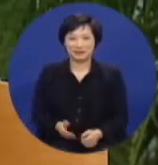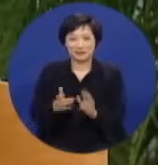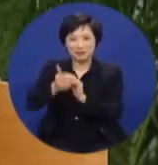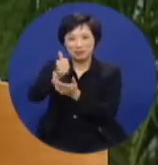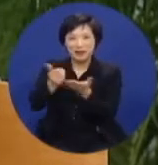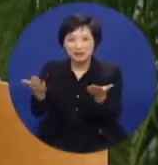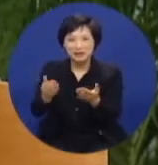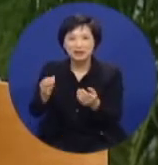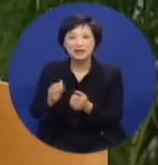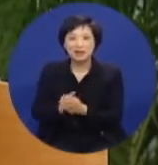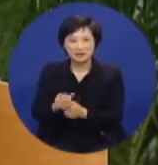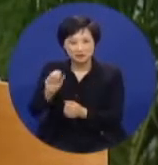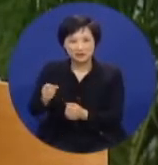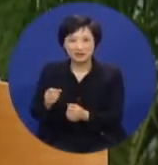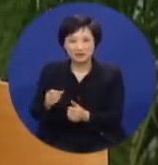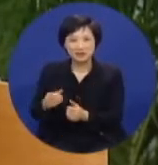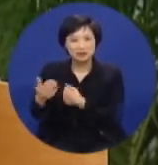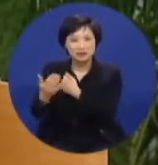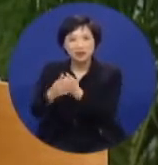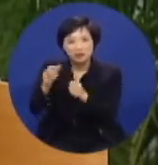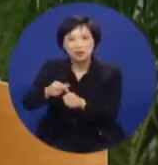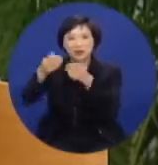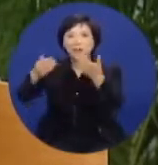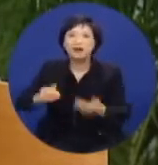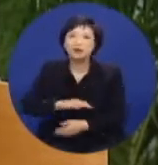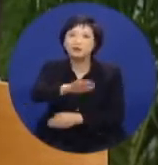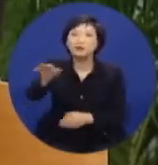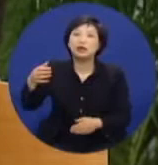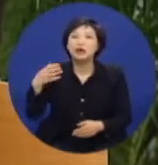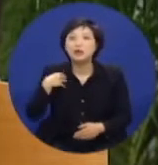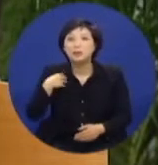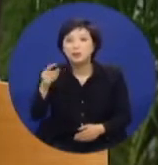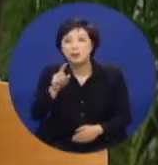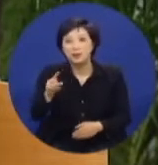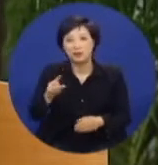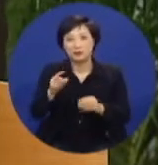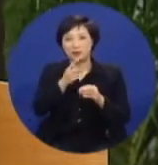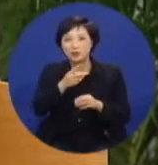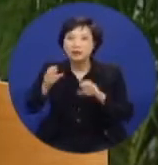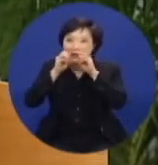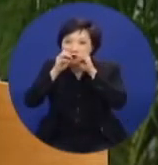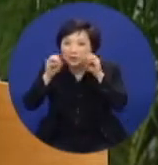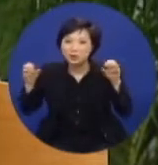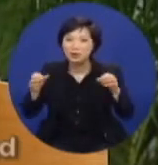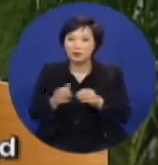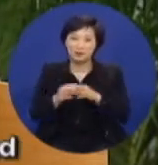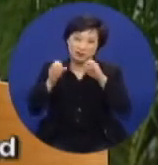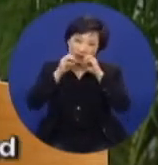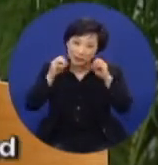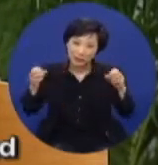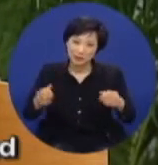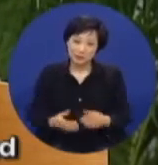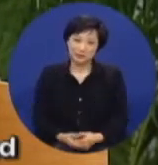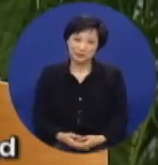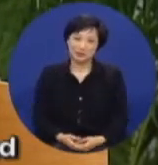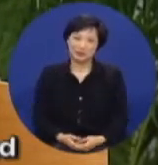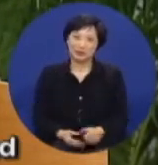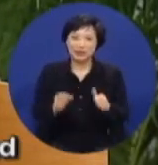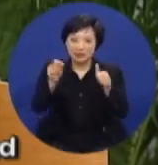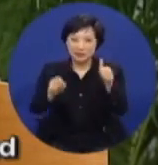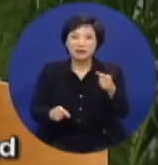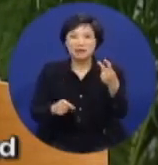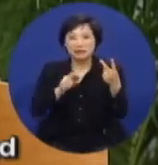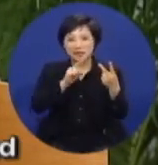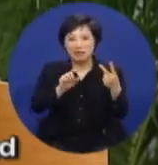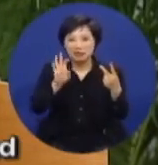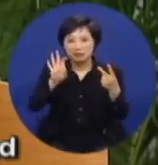구원받은 사람이 알 일이 바로 이촌 도야 전도 시 분서 2장